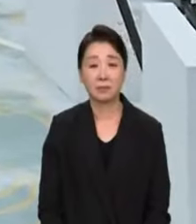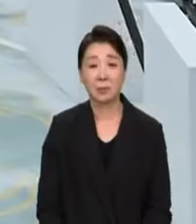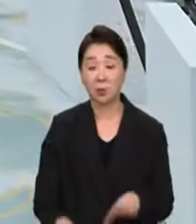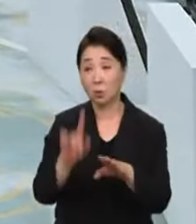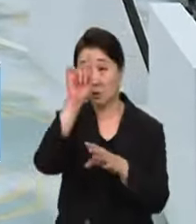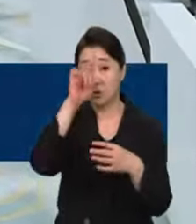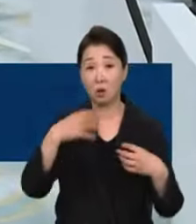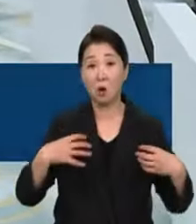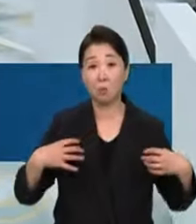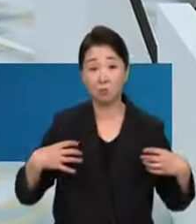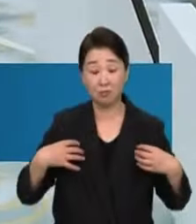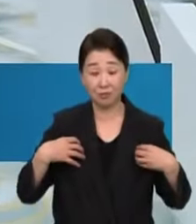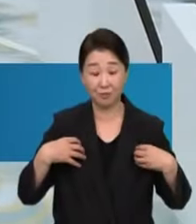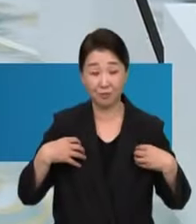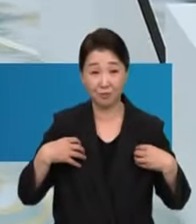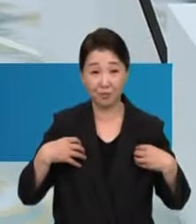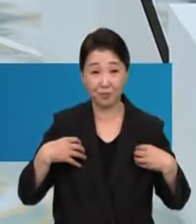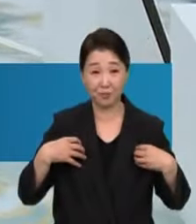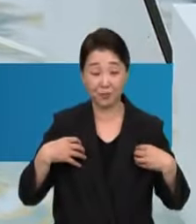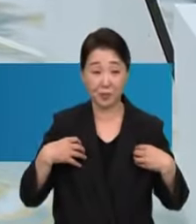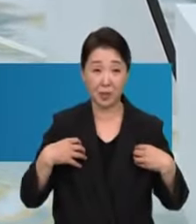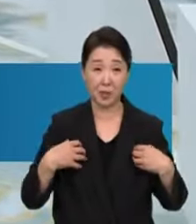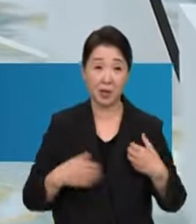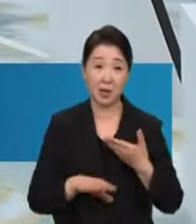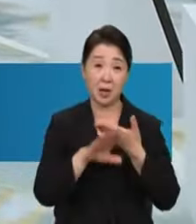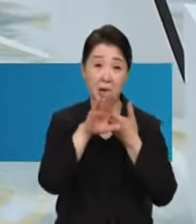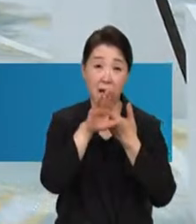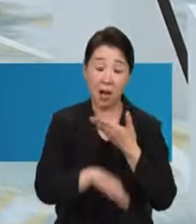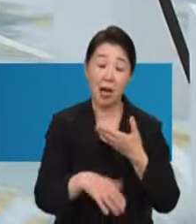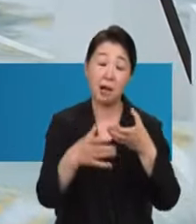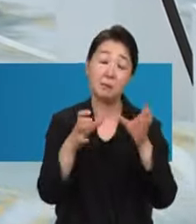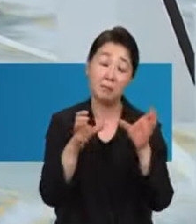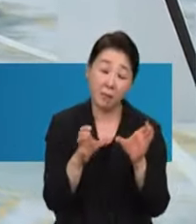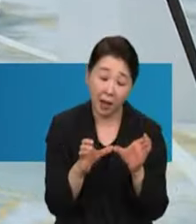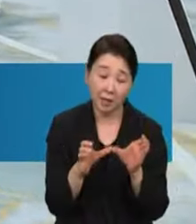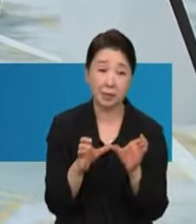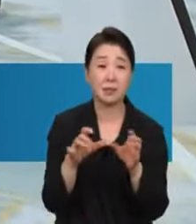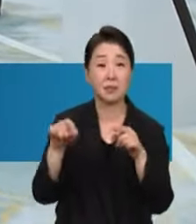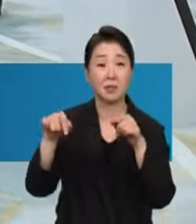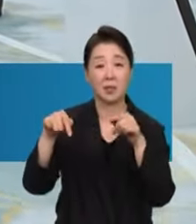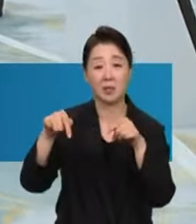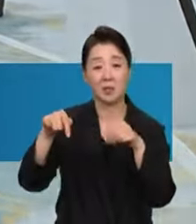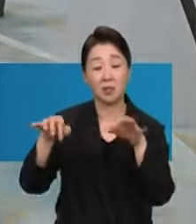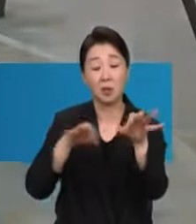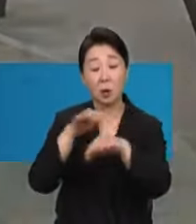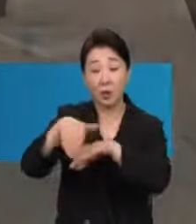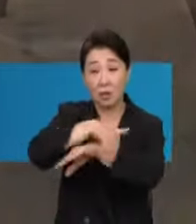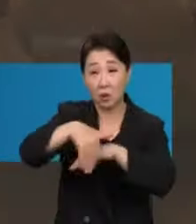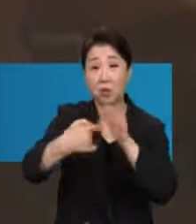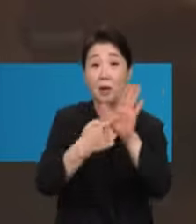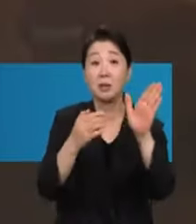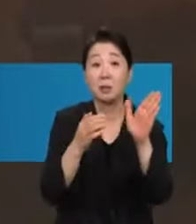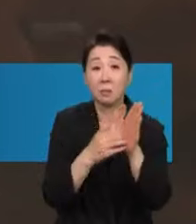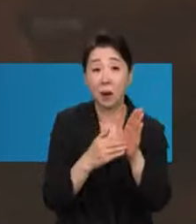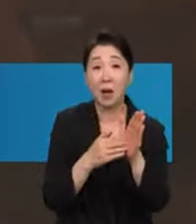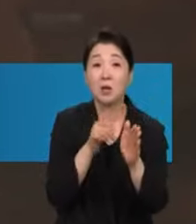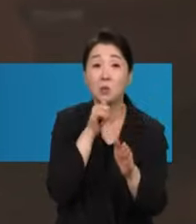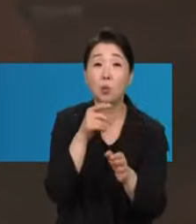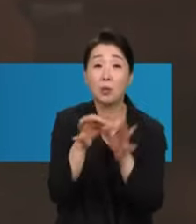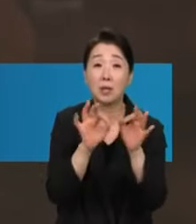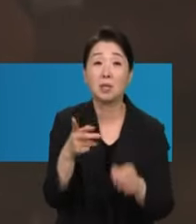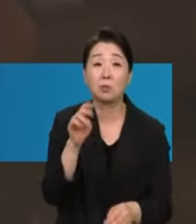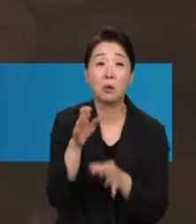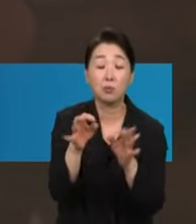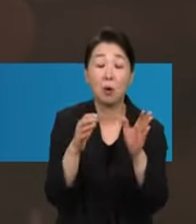오늘 정부가 하반기 경제정책 방향을 발표했습니다 소상공인에겐 25조원을 투입하고 밸류 업을 늘린 기업의